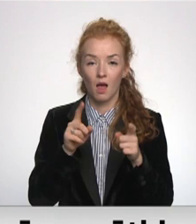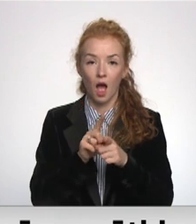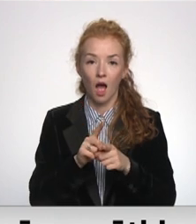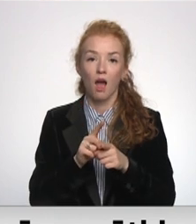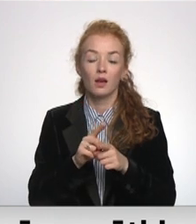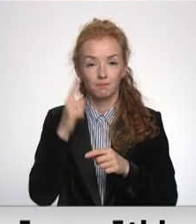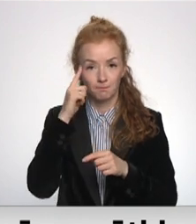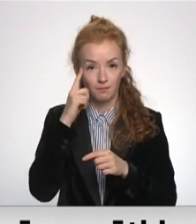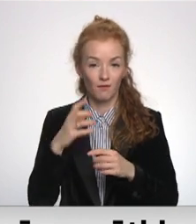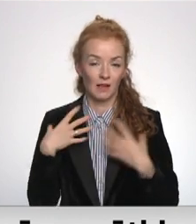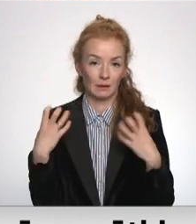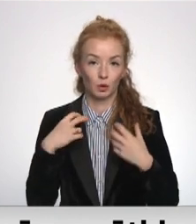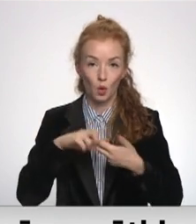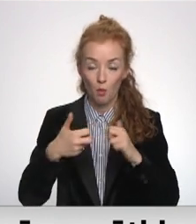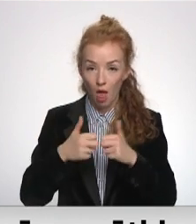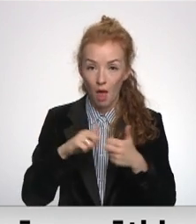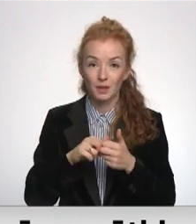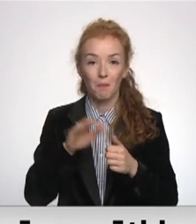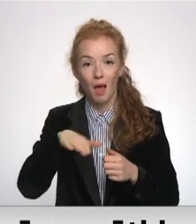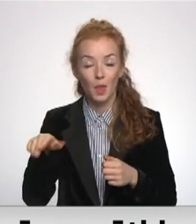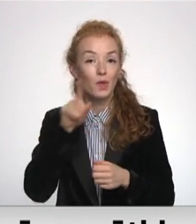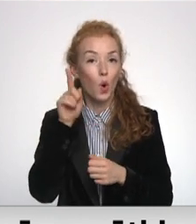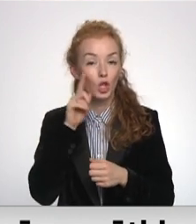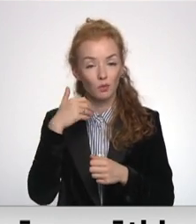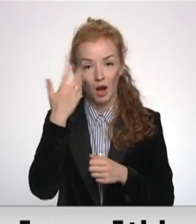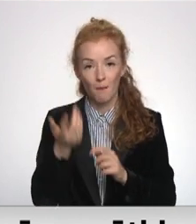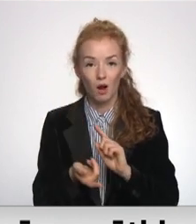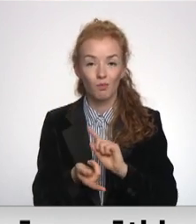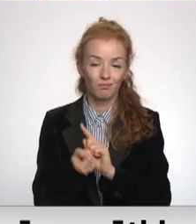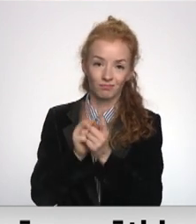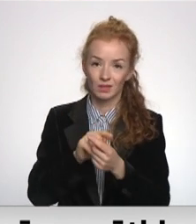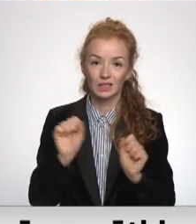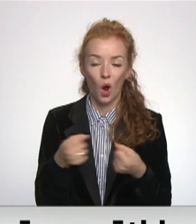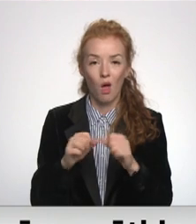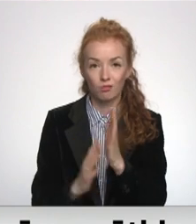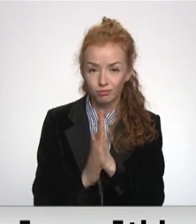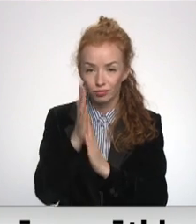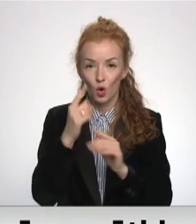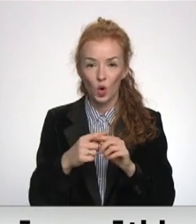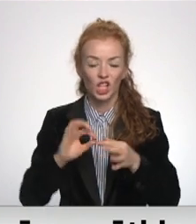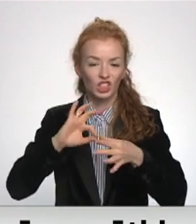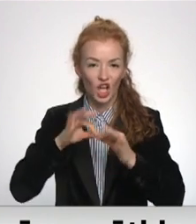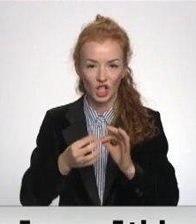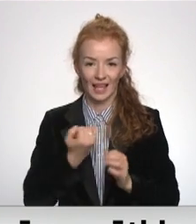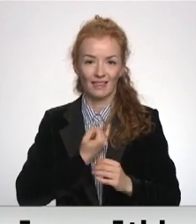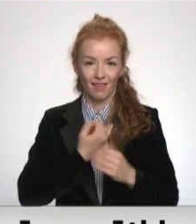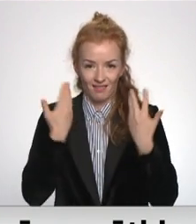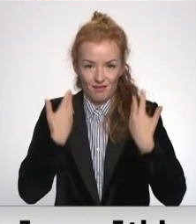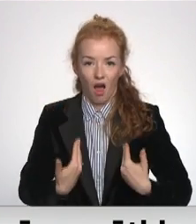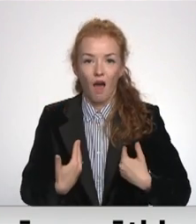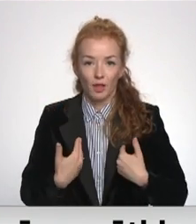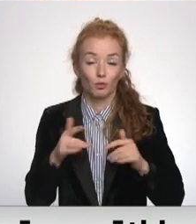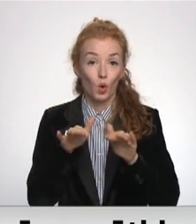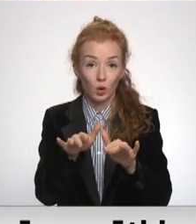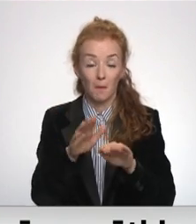jo īpaši bērniem un jauniešiem laikā, kad notiek strauja attīstība un notiek sarežģīts identitātes veidošanās process. Pēdējos